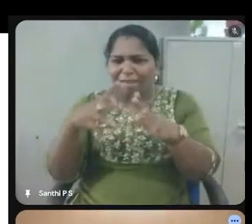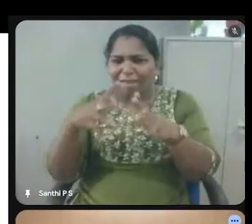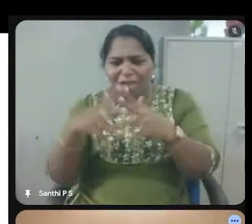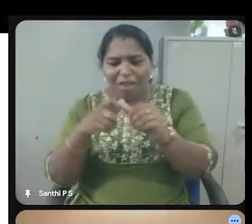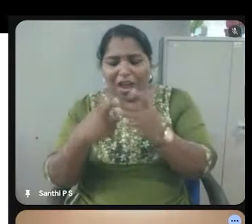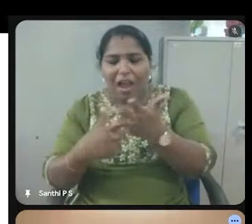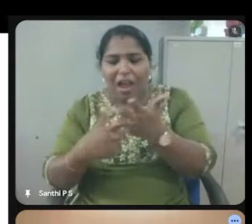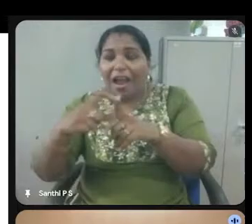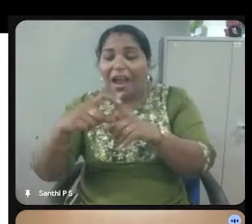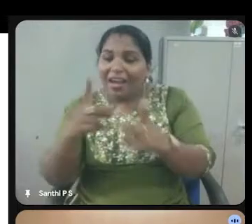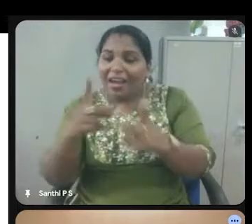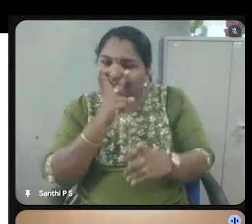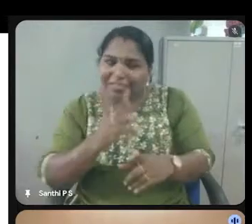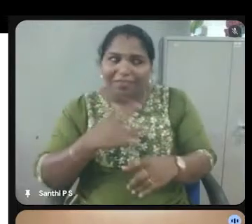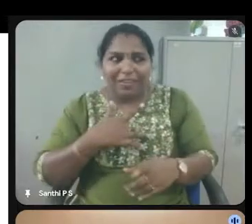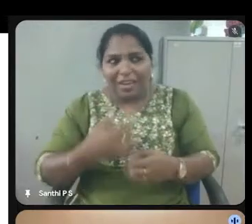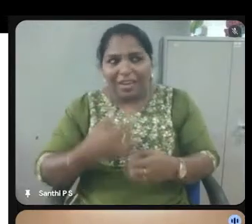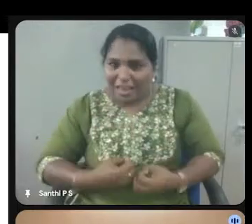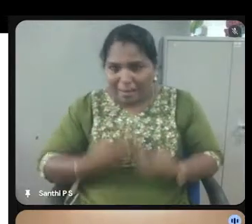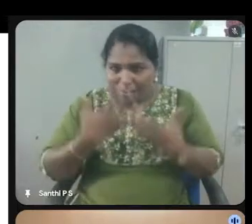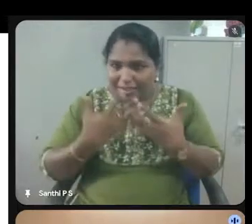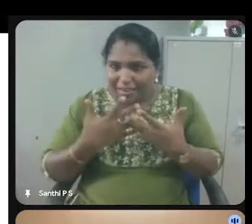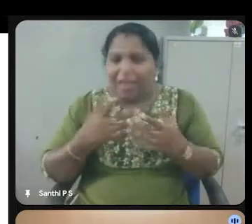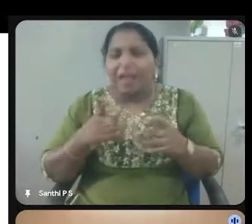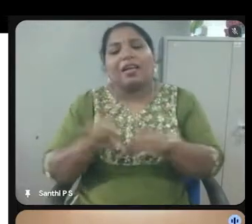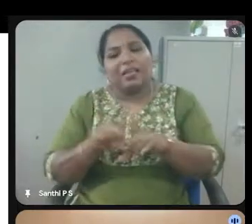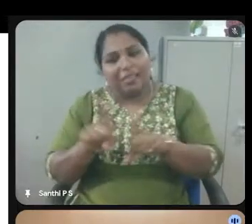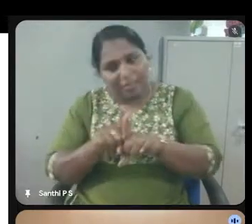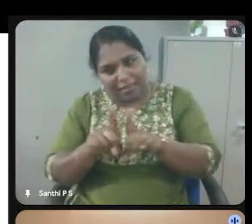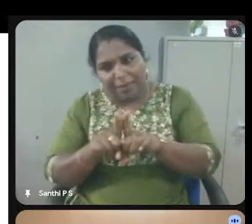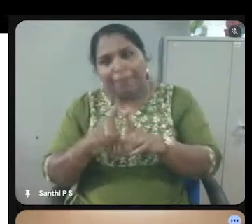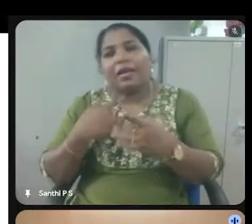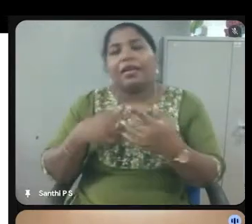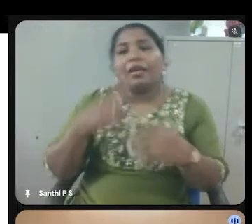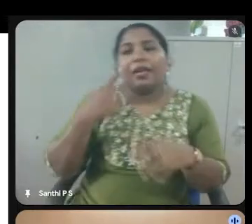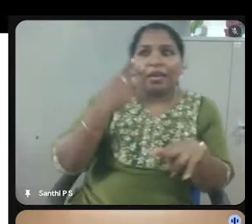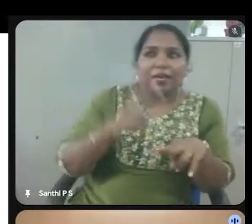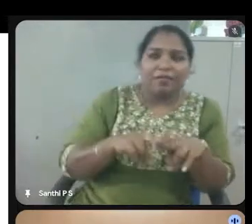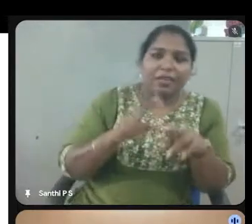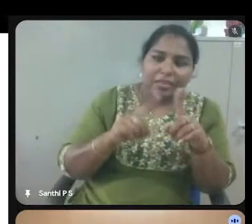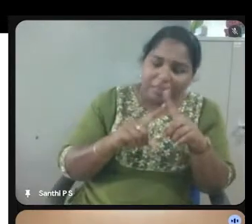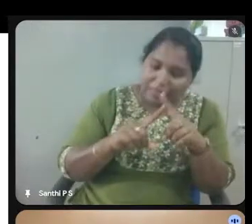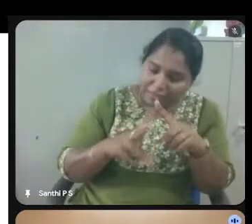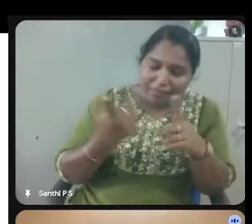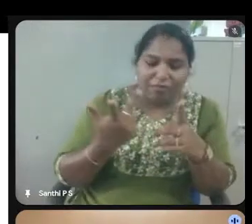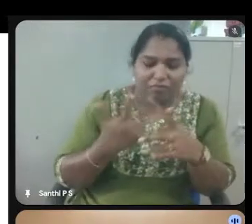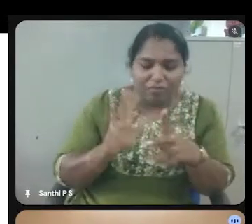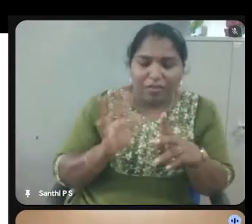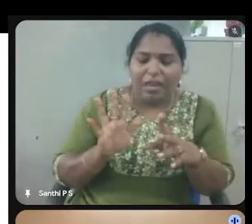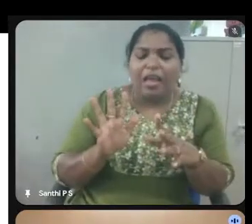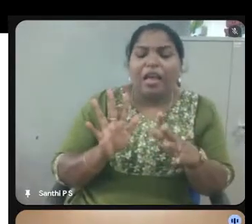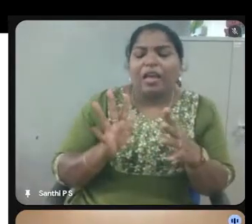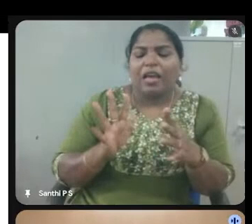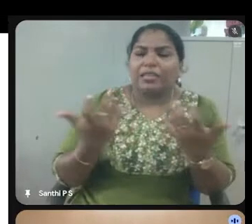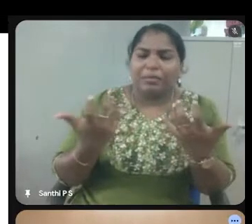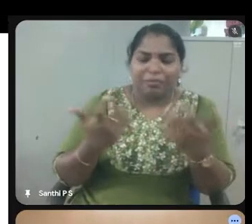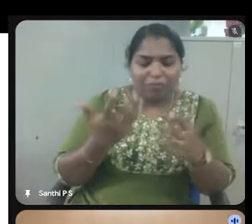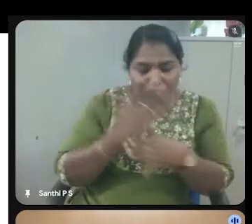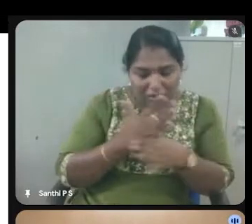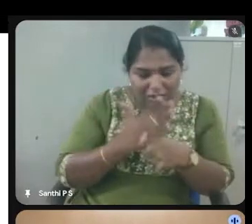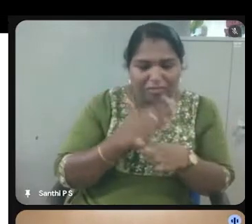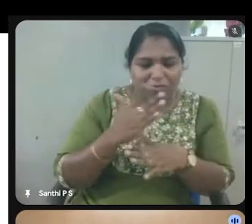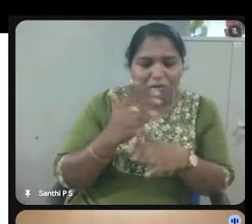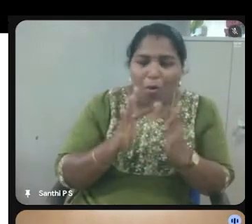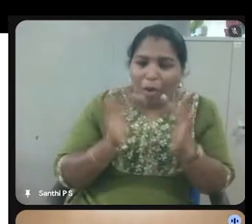ആണ്. അപ്പൊ സ്ക്രീൻ ടൈം കൂടുന്ന കുട്ടികൾക്ക് ഇങ്ങനത്തെ എന്താ റീഇൻഫോഴ്സ്മെന്റ്സ് ഒക്കെ കിട്ടുന്നത് ഭയങ്കര കൂടുതലായിരിക്കും.